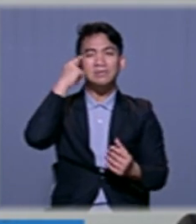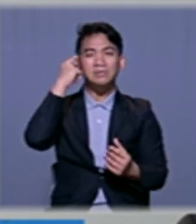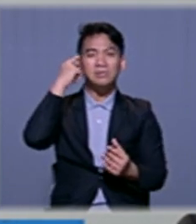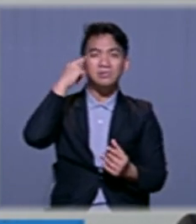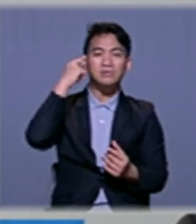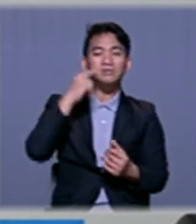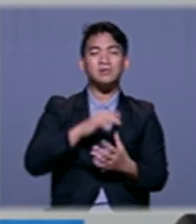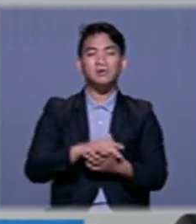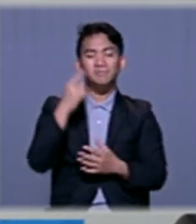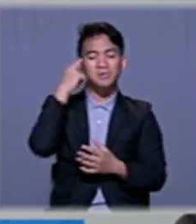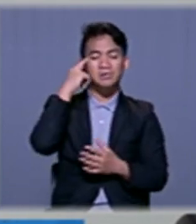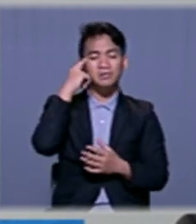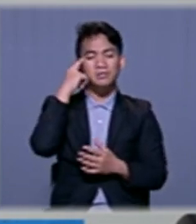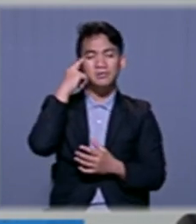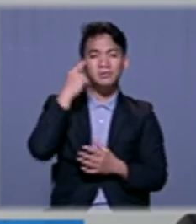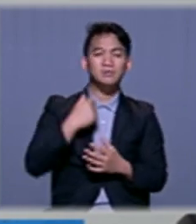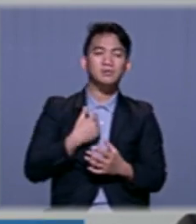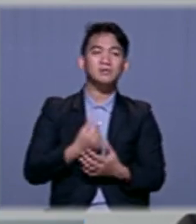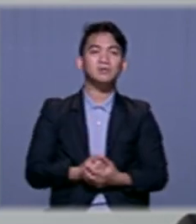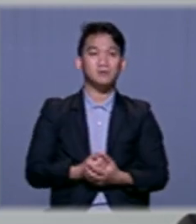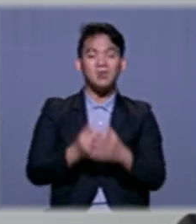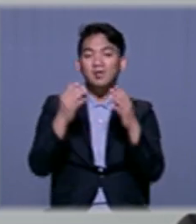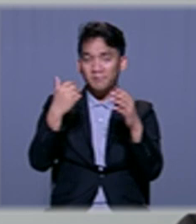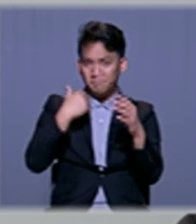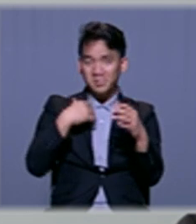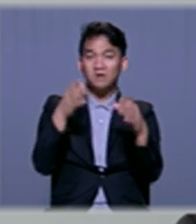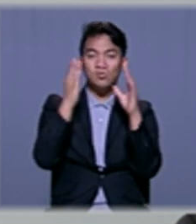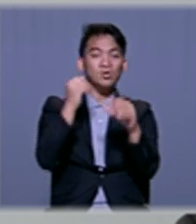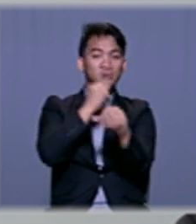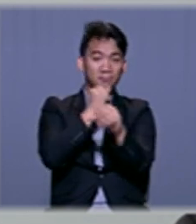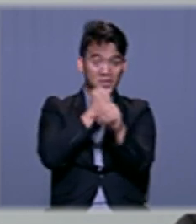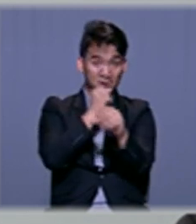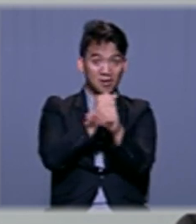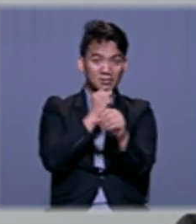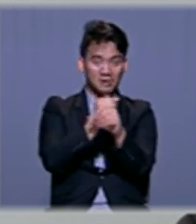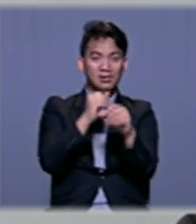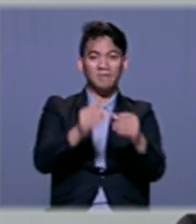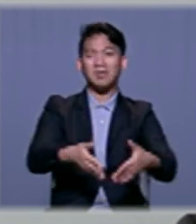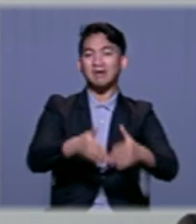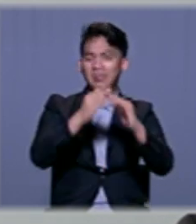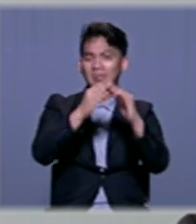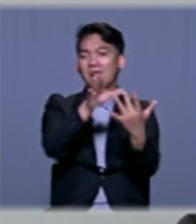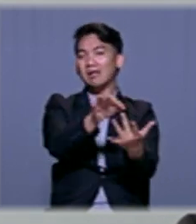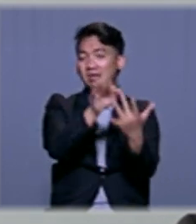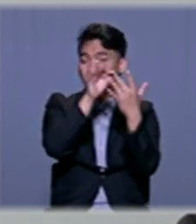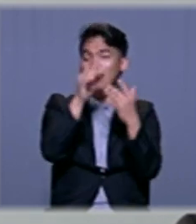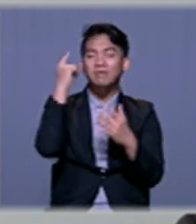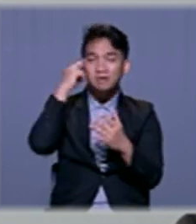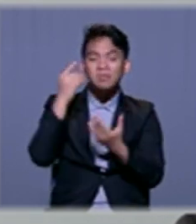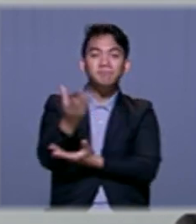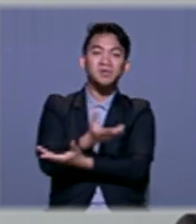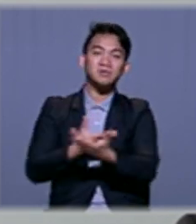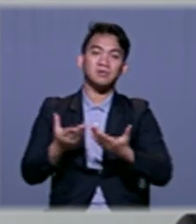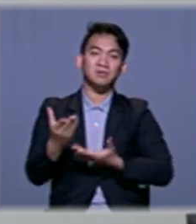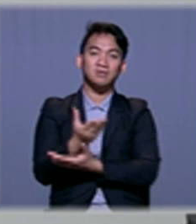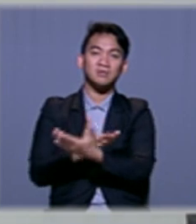นะครับโดยจะมีการตั้งคณะทำงานนะครับตั้งคณะทำงานขึ้นมาเพื่อพิจารณาคดีให้รอบคอบที่สำนักงานในการพิเศษฝ่ายค